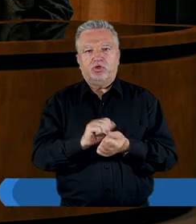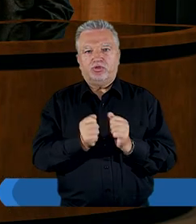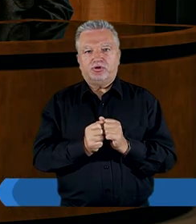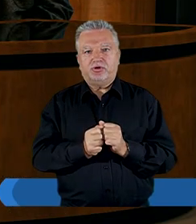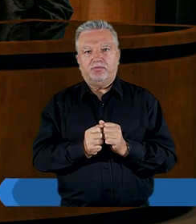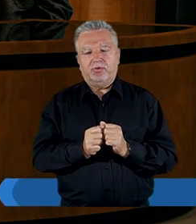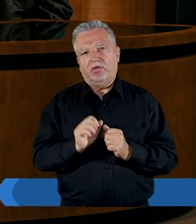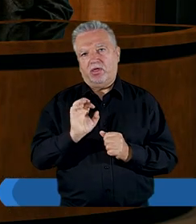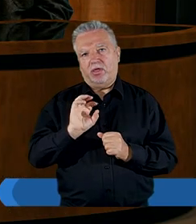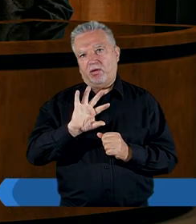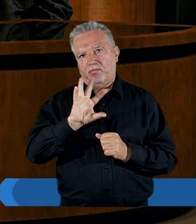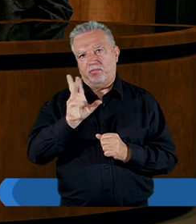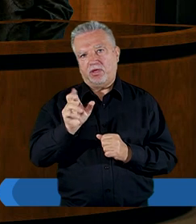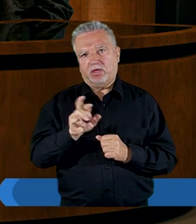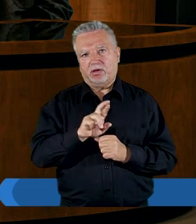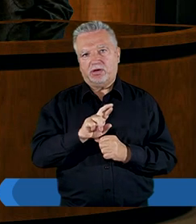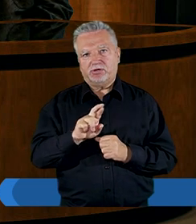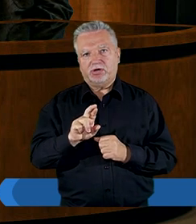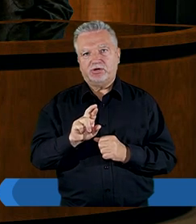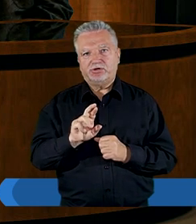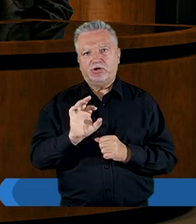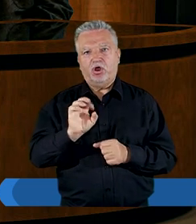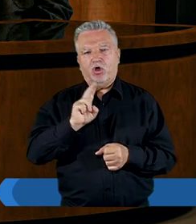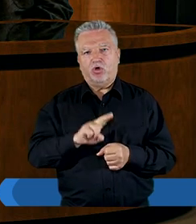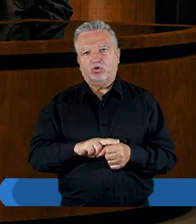takie przymiotniki, o których dzisiaj